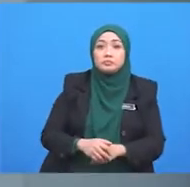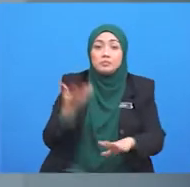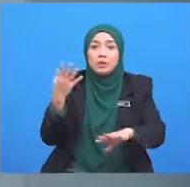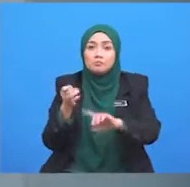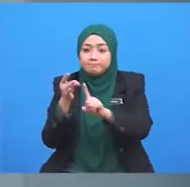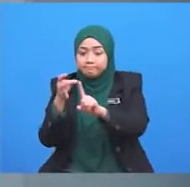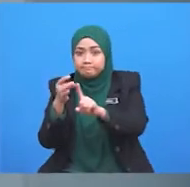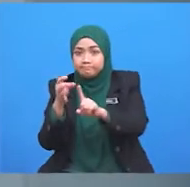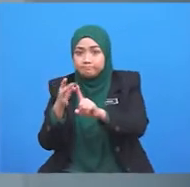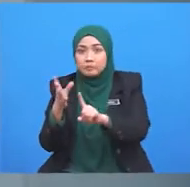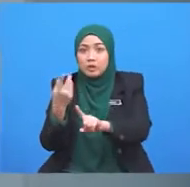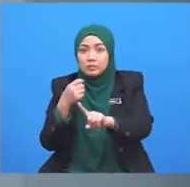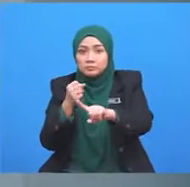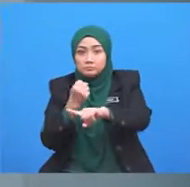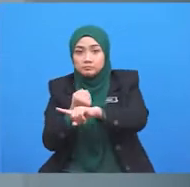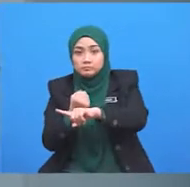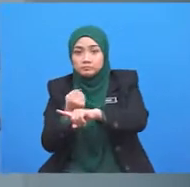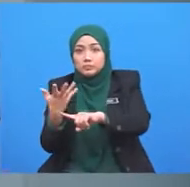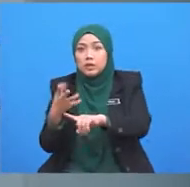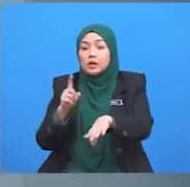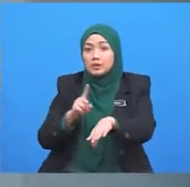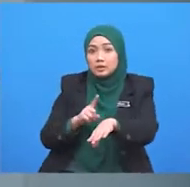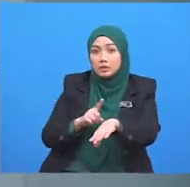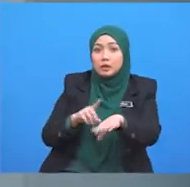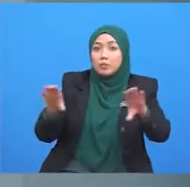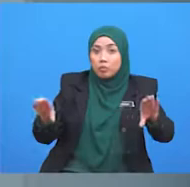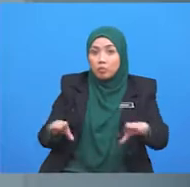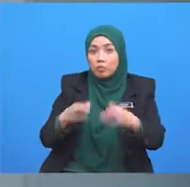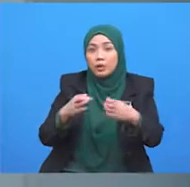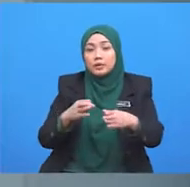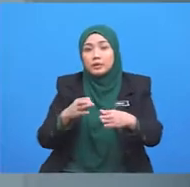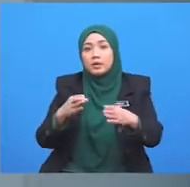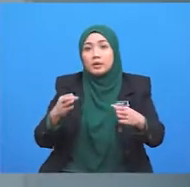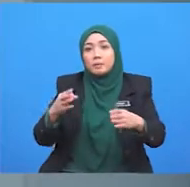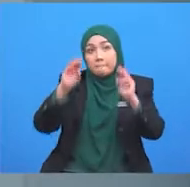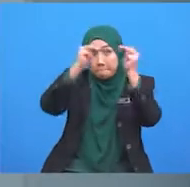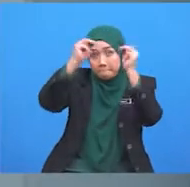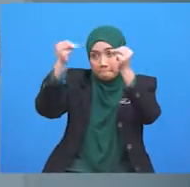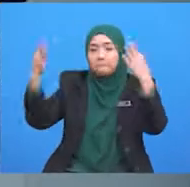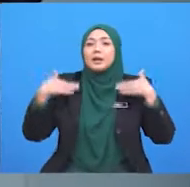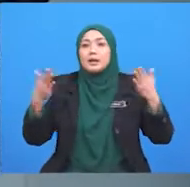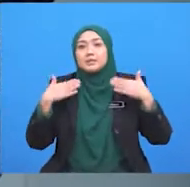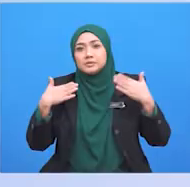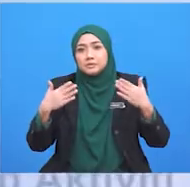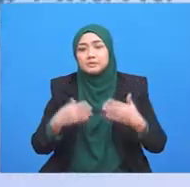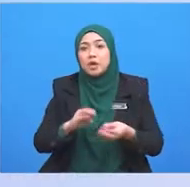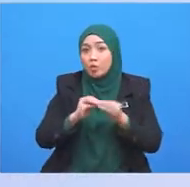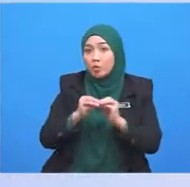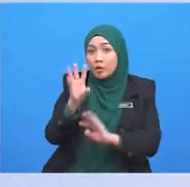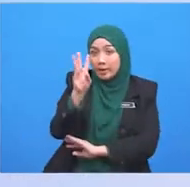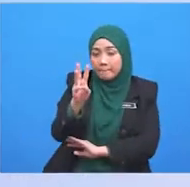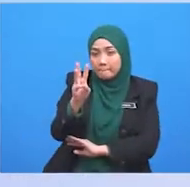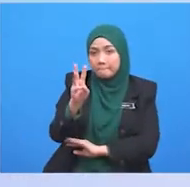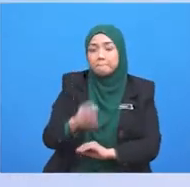dan tembaga di Kanada giat dijalankan pada musim panas. Kesan keenam, kejadian